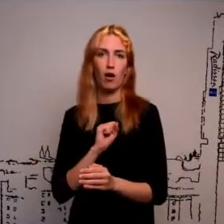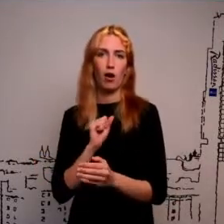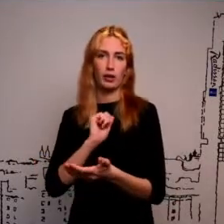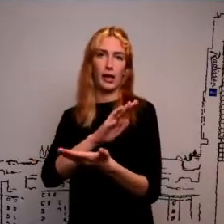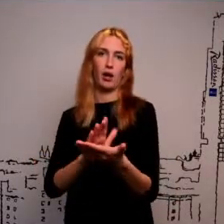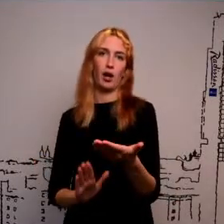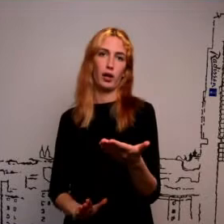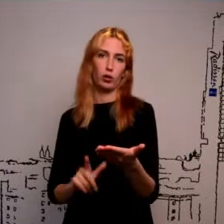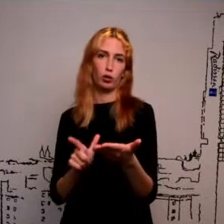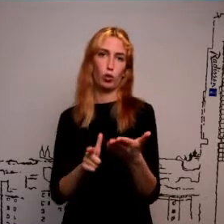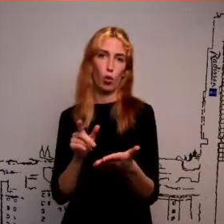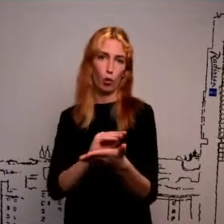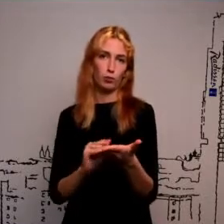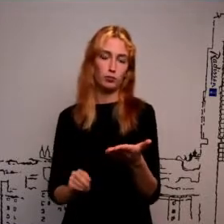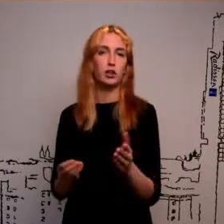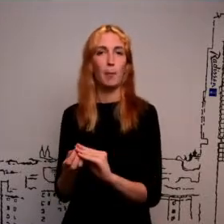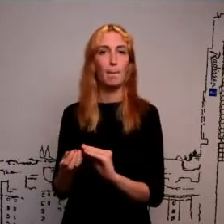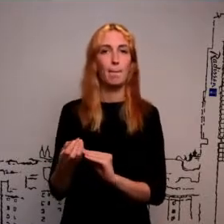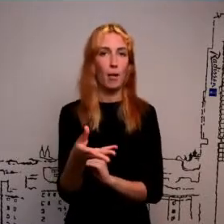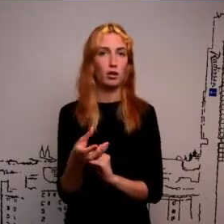tegelikult ja maksta maksud.